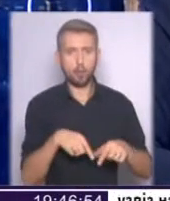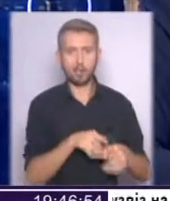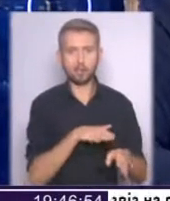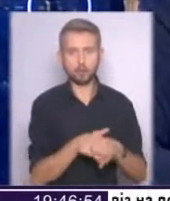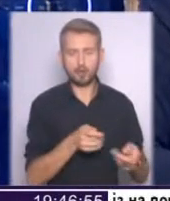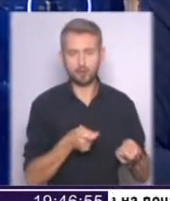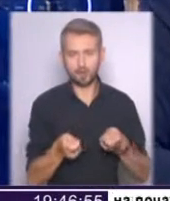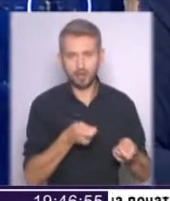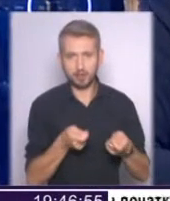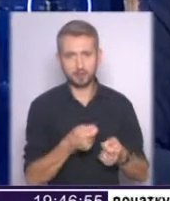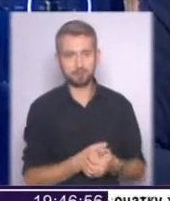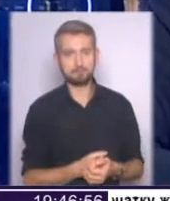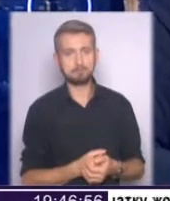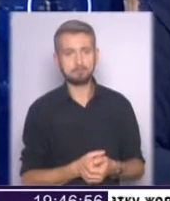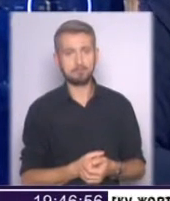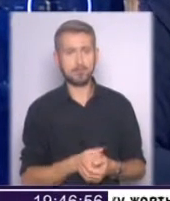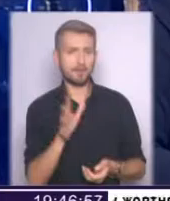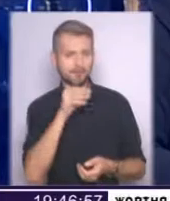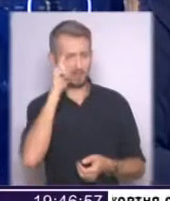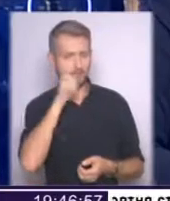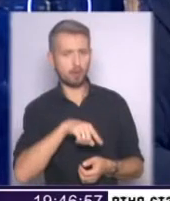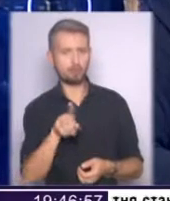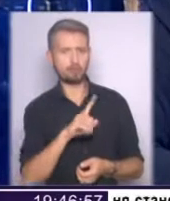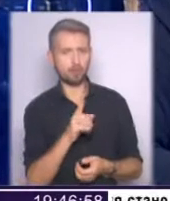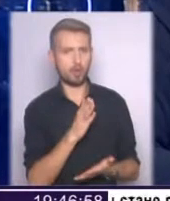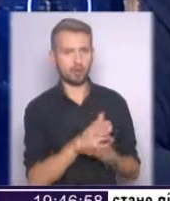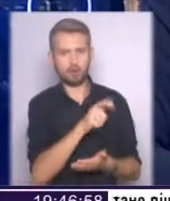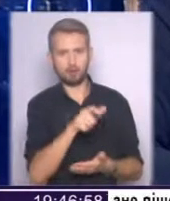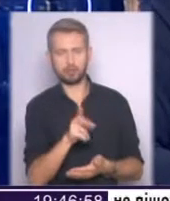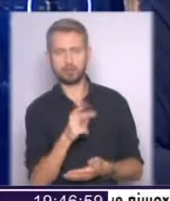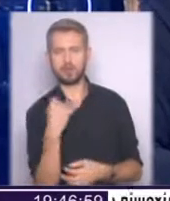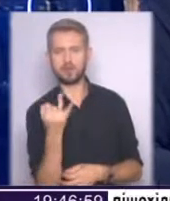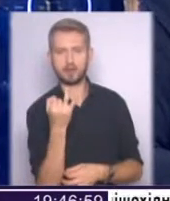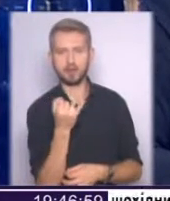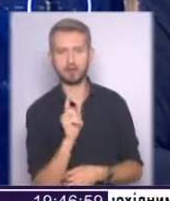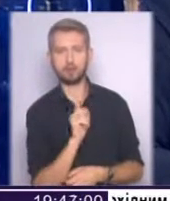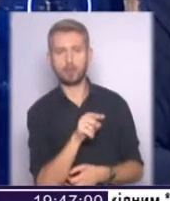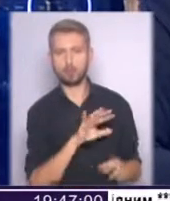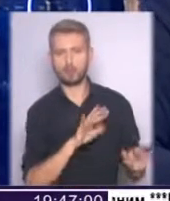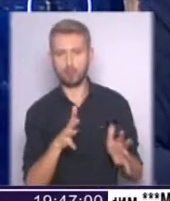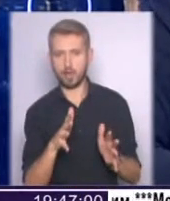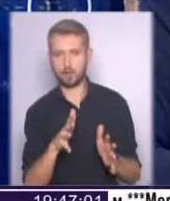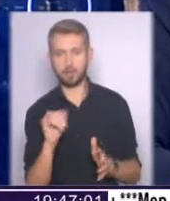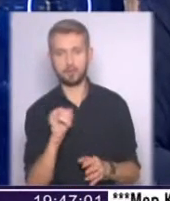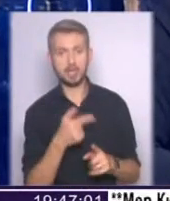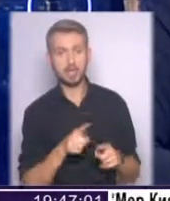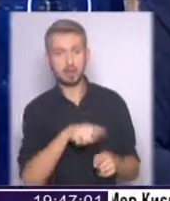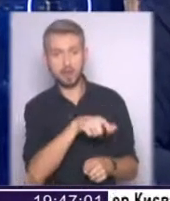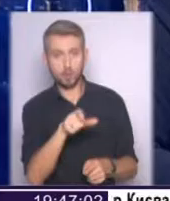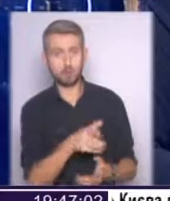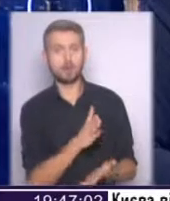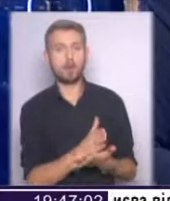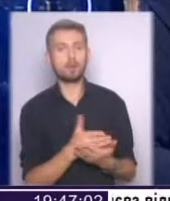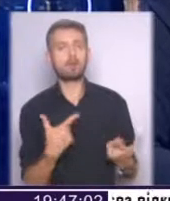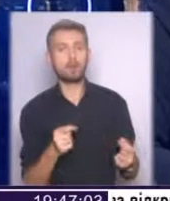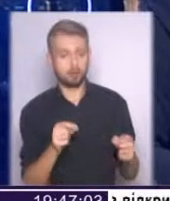виконавчої влади. В принципі ж ні для кого не секрет, що є люди зацікавлені в тому, що там відбувається. І ці люди знаходяться, в